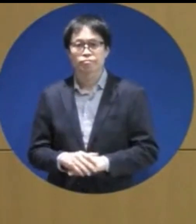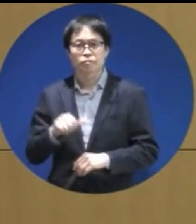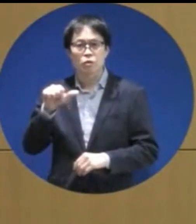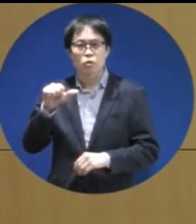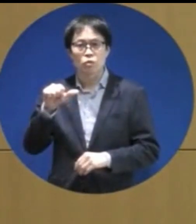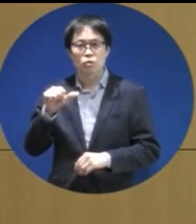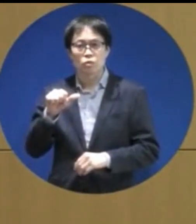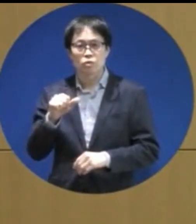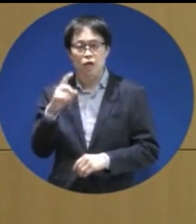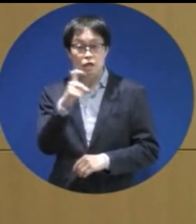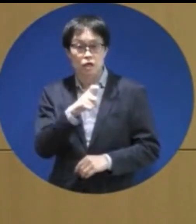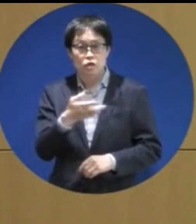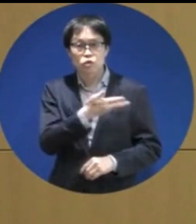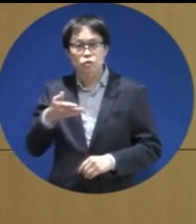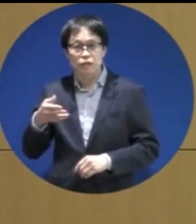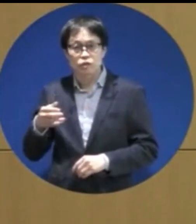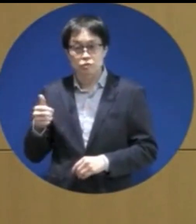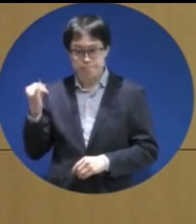5番桑鶴由紀子議員。